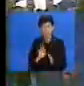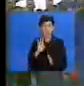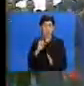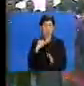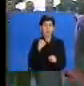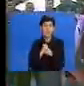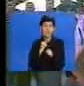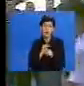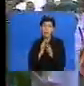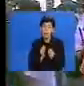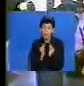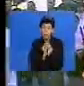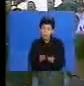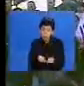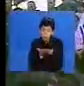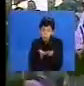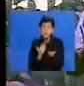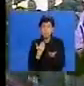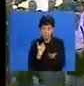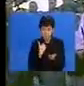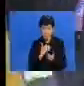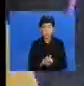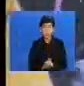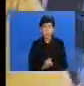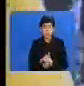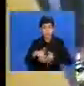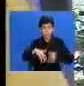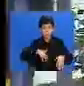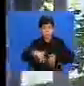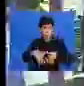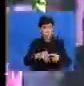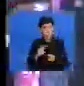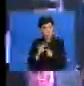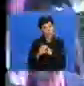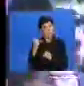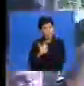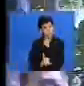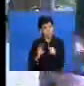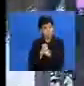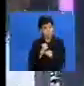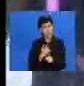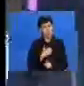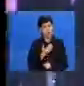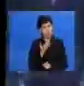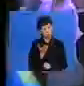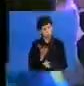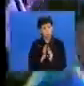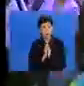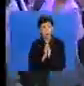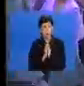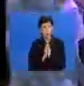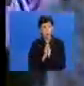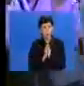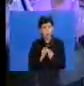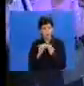นนำพานพุ่มมาทูลเกล้าถวายด้วยขณะเดียวกันประชาชนที่มาร่วมลงนามทุกคนต่างขอพรถวายพระพรนะค